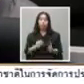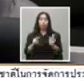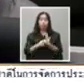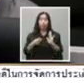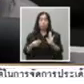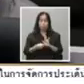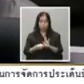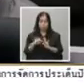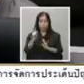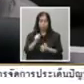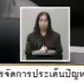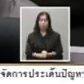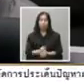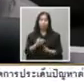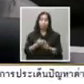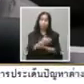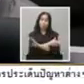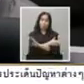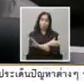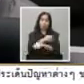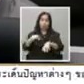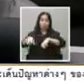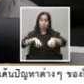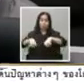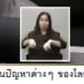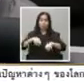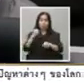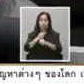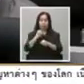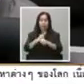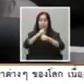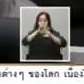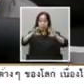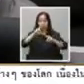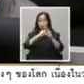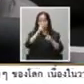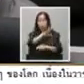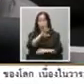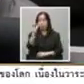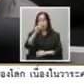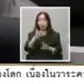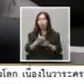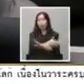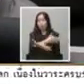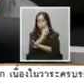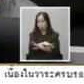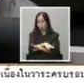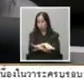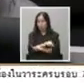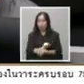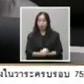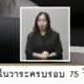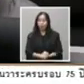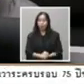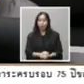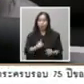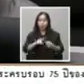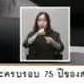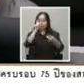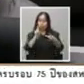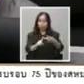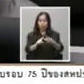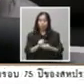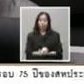าเป็นเรื่องที่ได้เกิดขึ้นก่อนการบริหารราชการแผ่นดินนะครับนี่เป็นประเด็นแรกประเด็นที่2